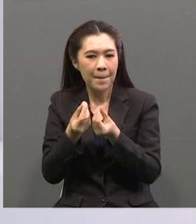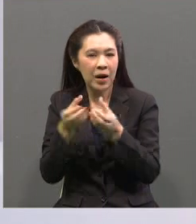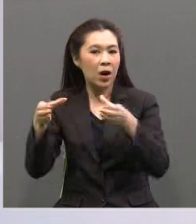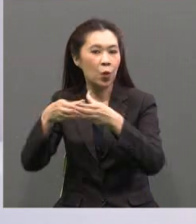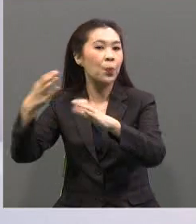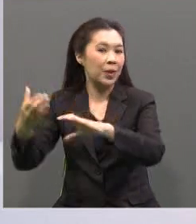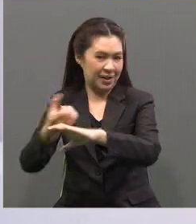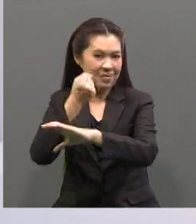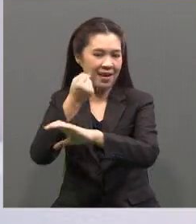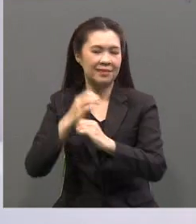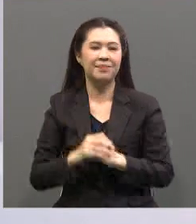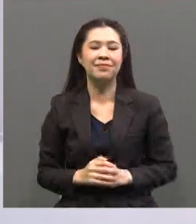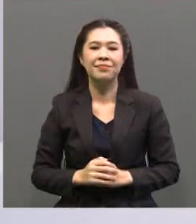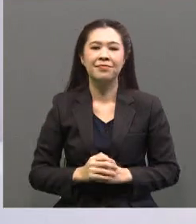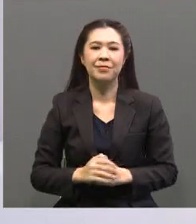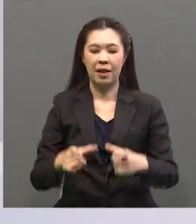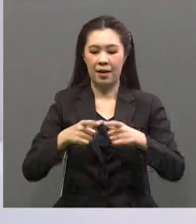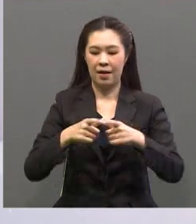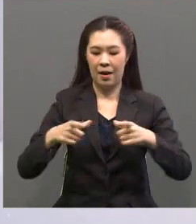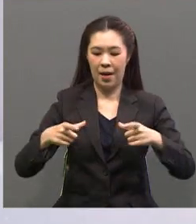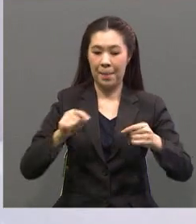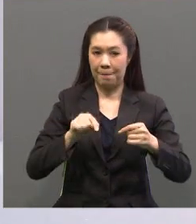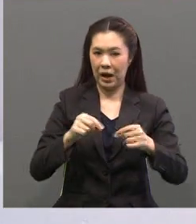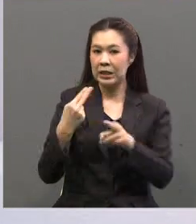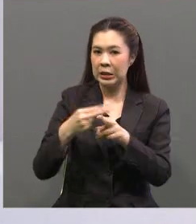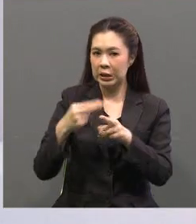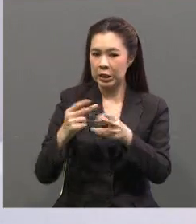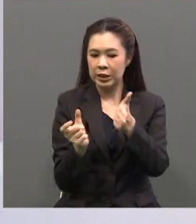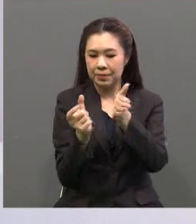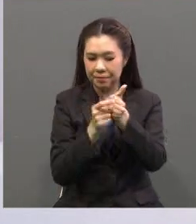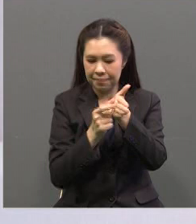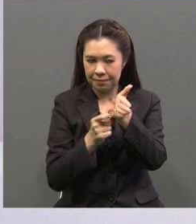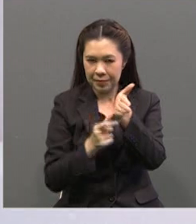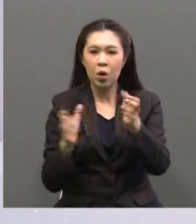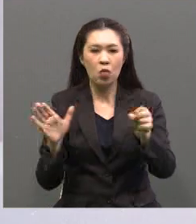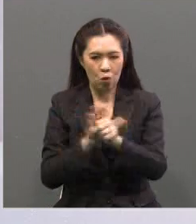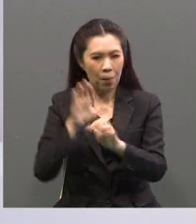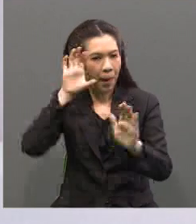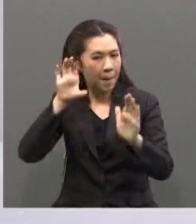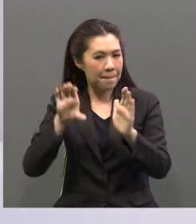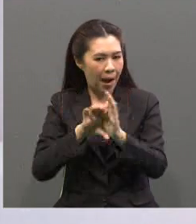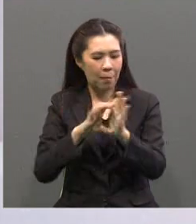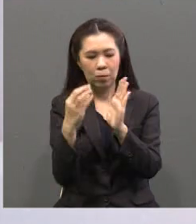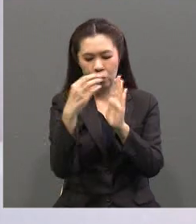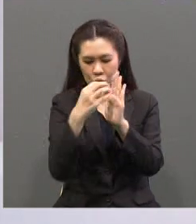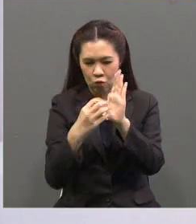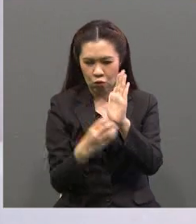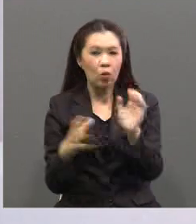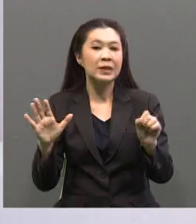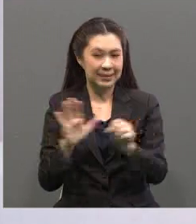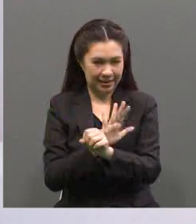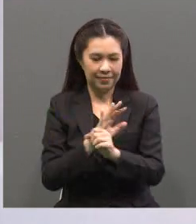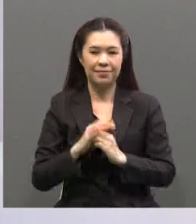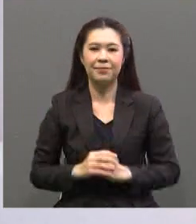ซึ่งบนบัตรสีเขียวที่ว่านี้ครับมีรายชื่อเขียนชื่อชัดเจนมีโลโก้พรรคการเมืองต่างๆปรากฏอยู่อย่างชัดเจนเลยทีเดียว